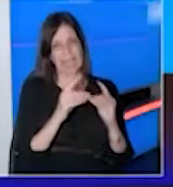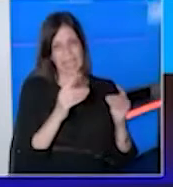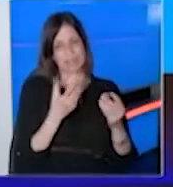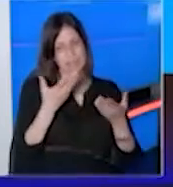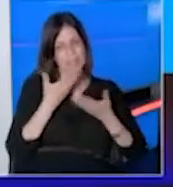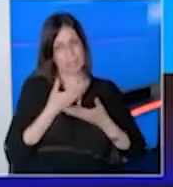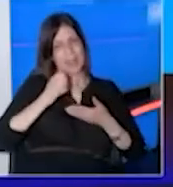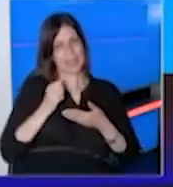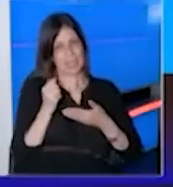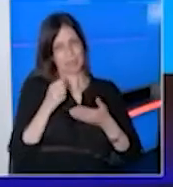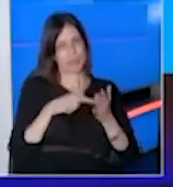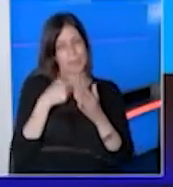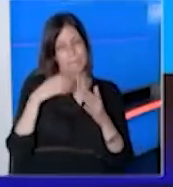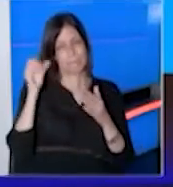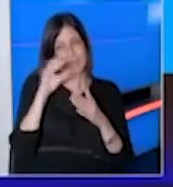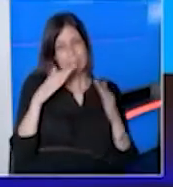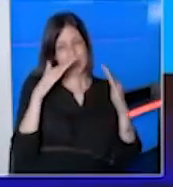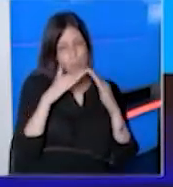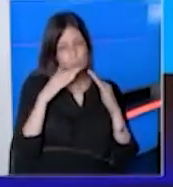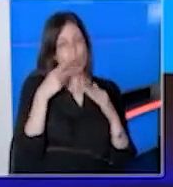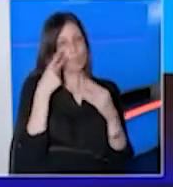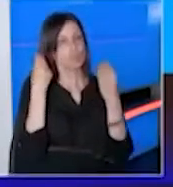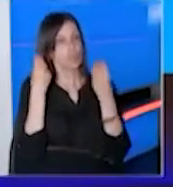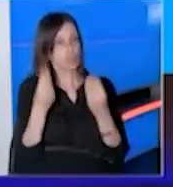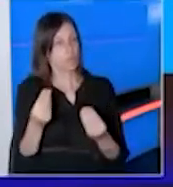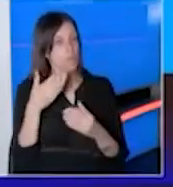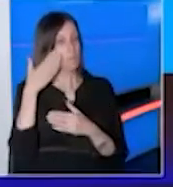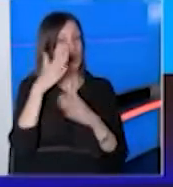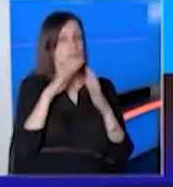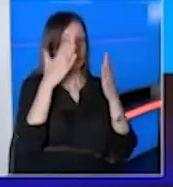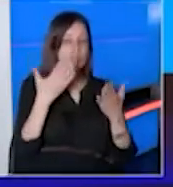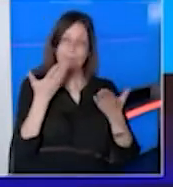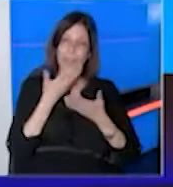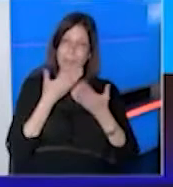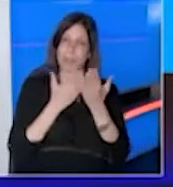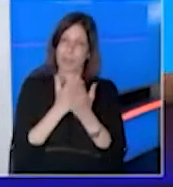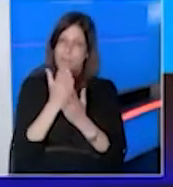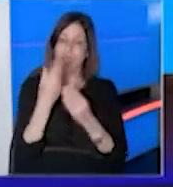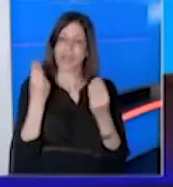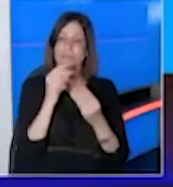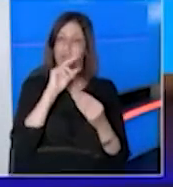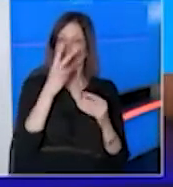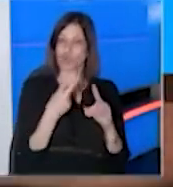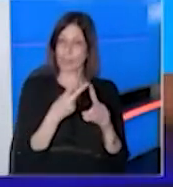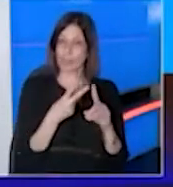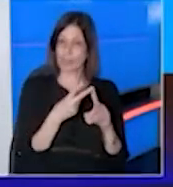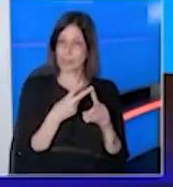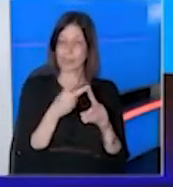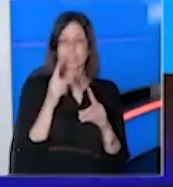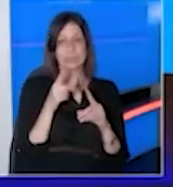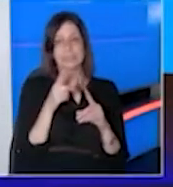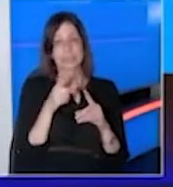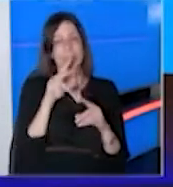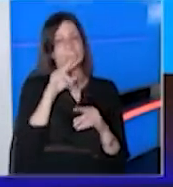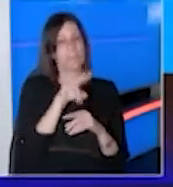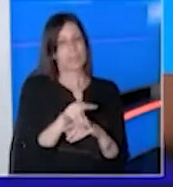בקיבוץ. אחד, כי הם באים לגור בו, רואים כי טוב, פונים למוסדות ומתקבלים כקבע, והדבר השני, והאופציה השנייה, זה בני